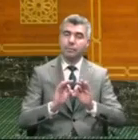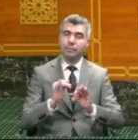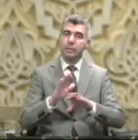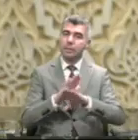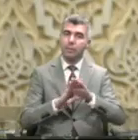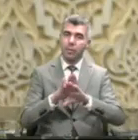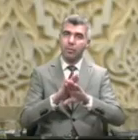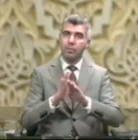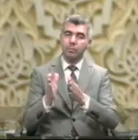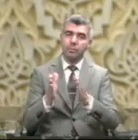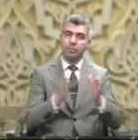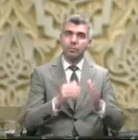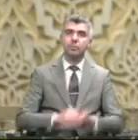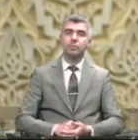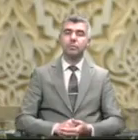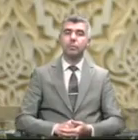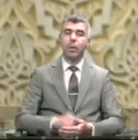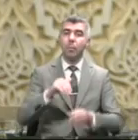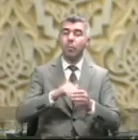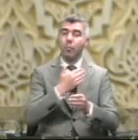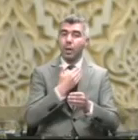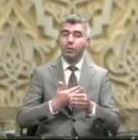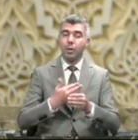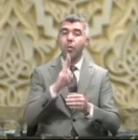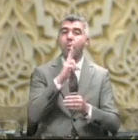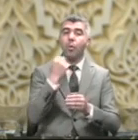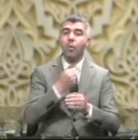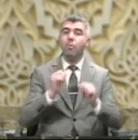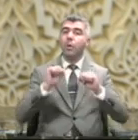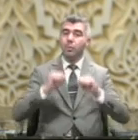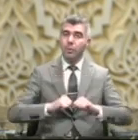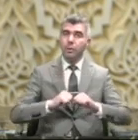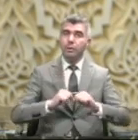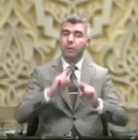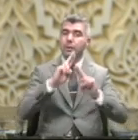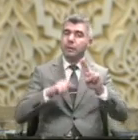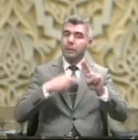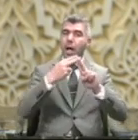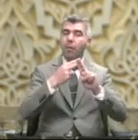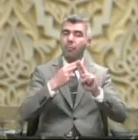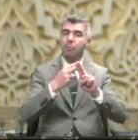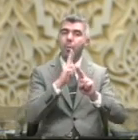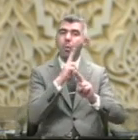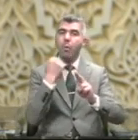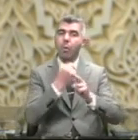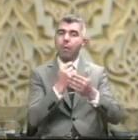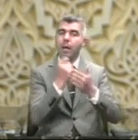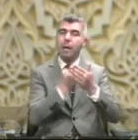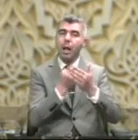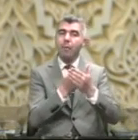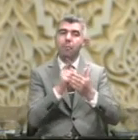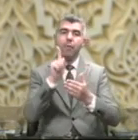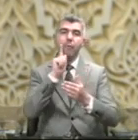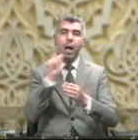السيد المستشار قلت لك بان الحكومه ابدت استعدادها للتفاعل مع الطلب اللي تقدمت به السيده المستشاره